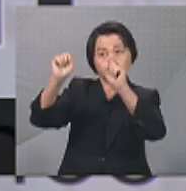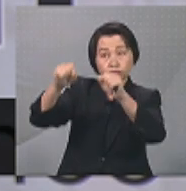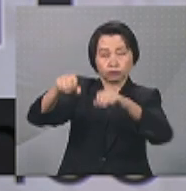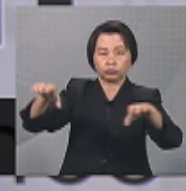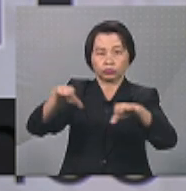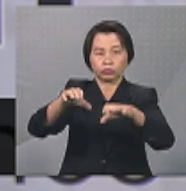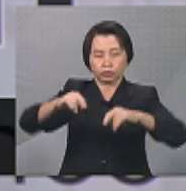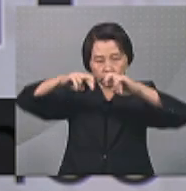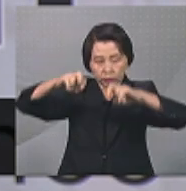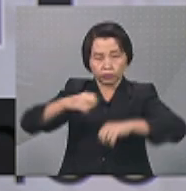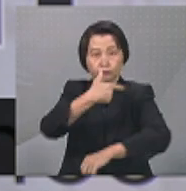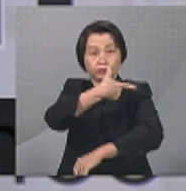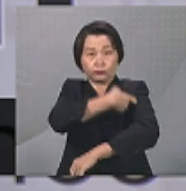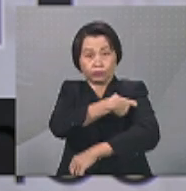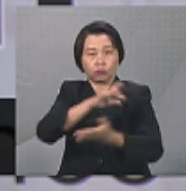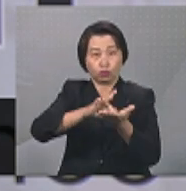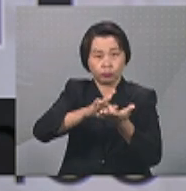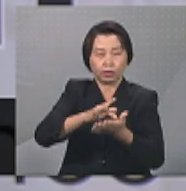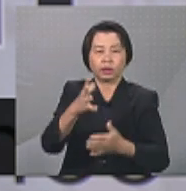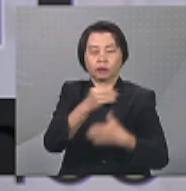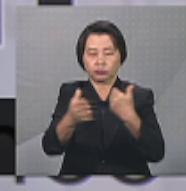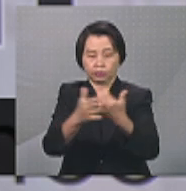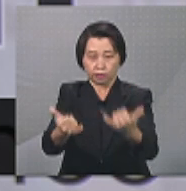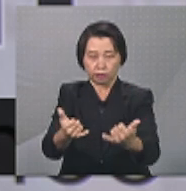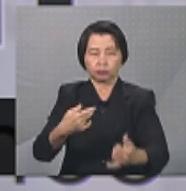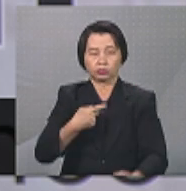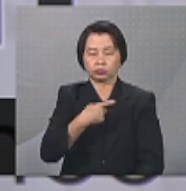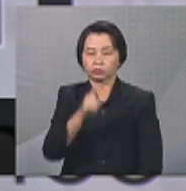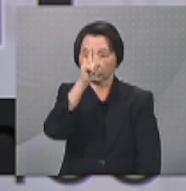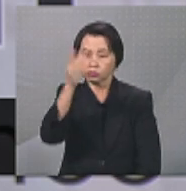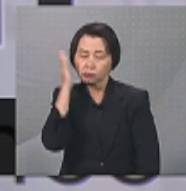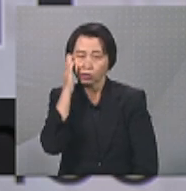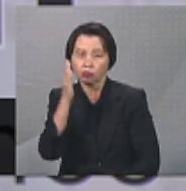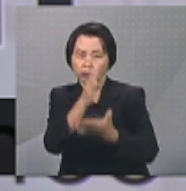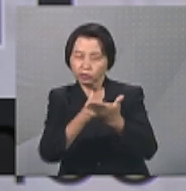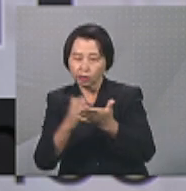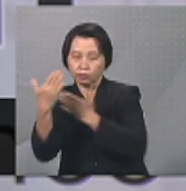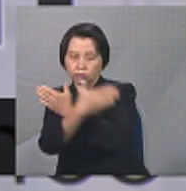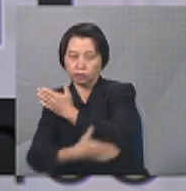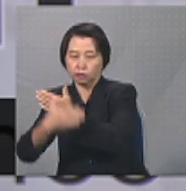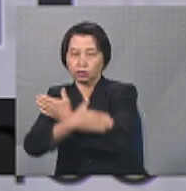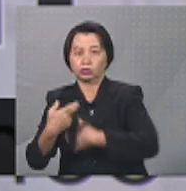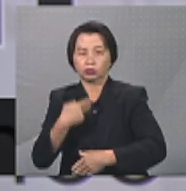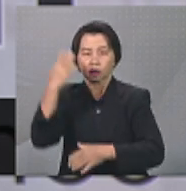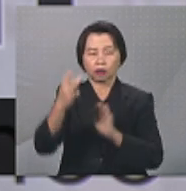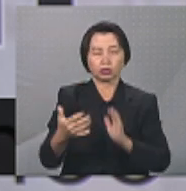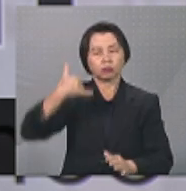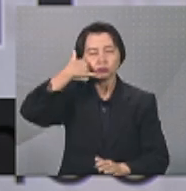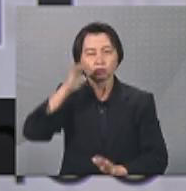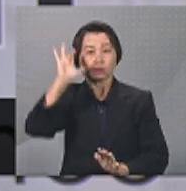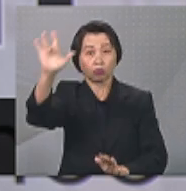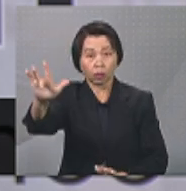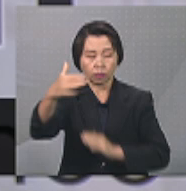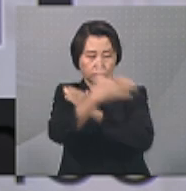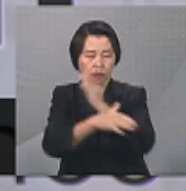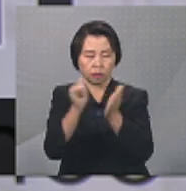menjalankan kajian vaksin. Dan setakat ini kita kenal pasti iaitu beberapa negara, dan kita akan berhubung dengan negara tersebut